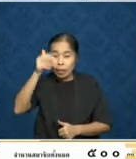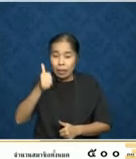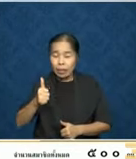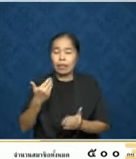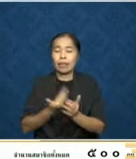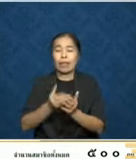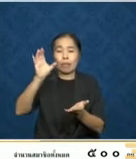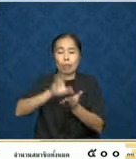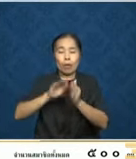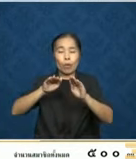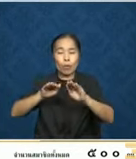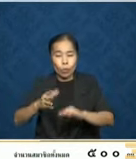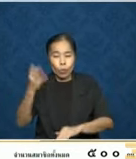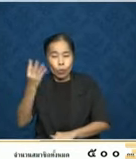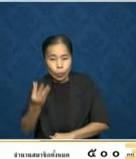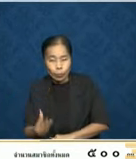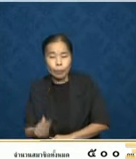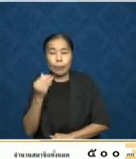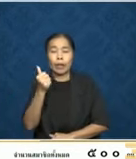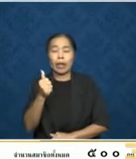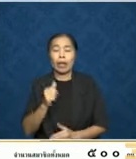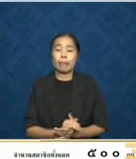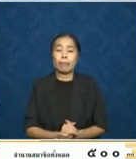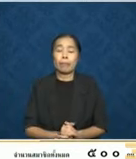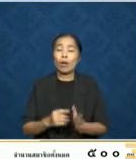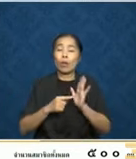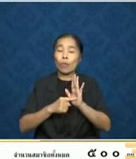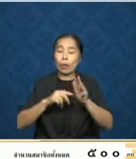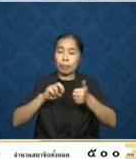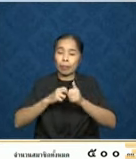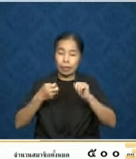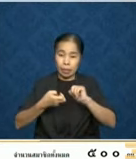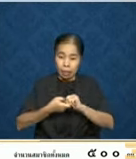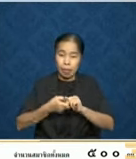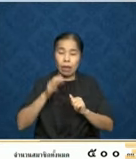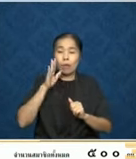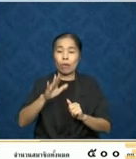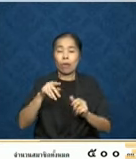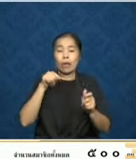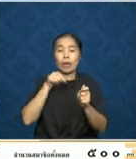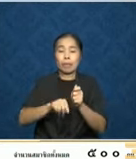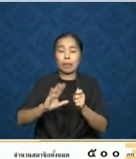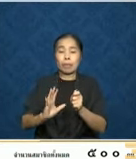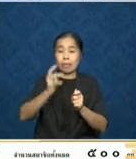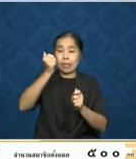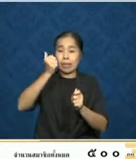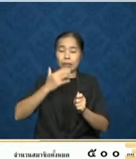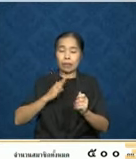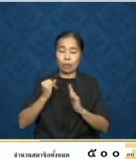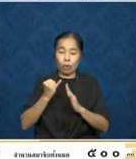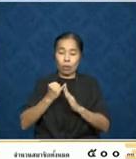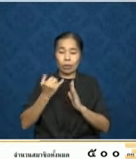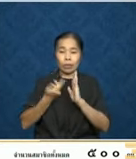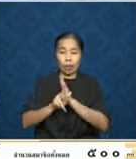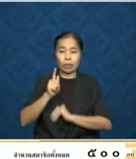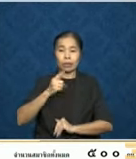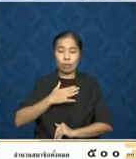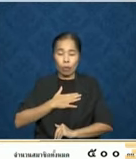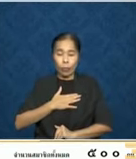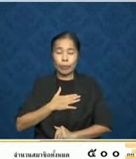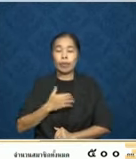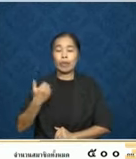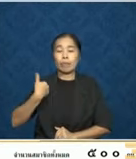ได้ครับผมขอยกตัวอย่างปัญหาการจัดการขยะในเขตพื้นที่อำเภอเมืองจังหวัดขอนแก่นครับที่ขอนแก่นครับมี